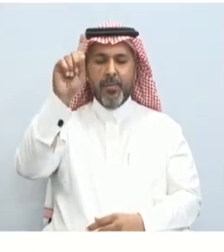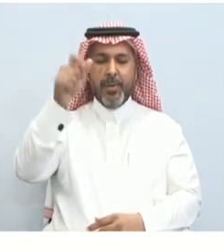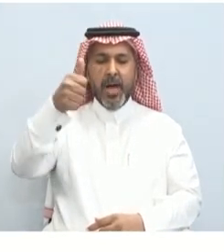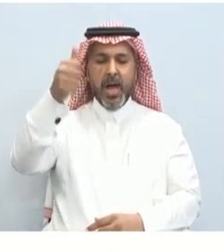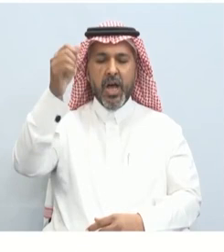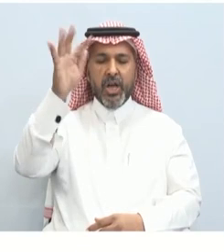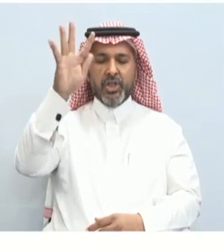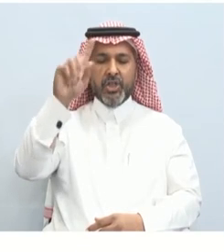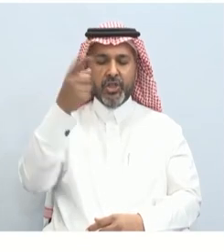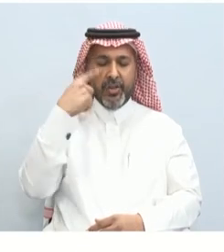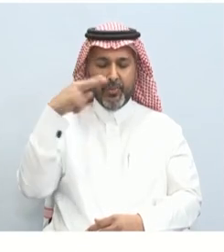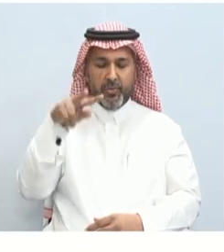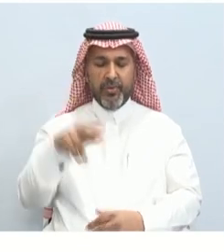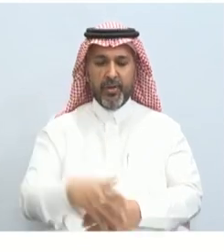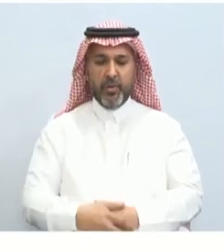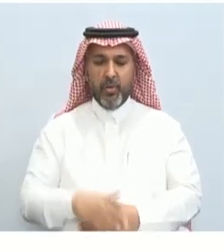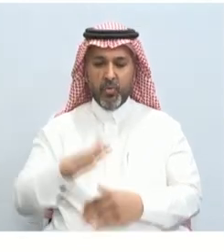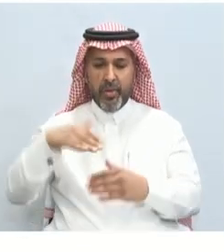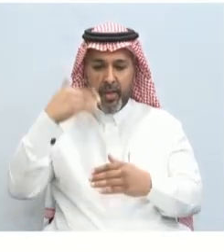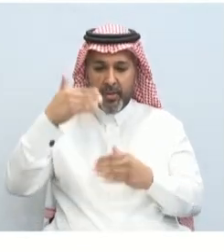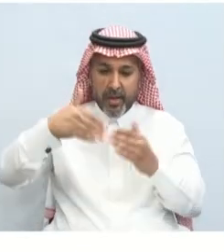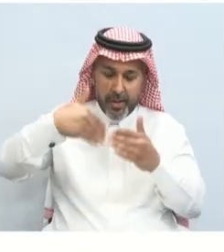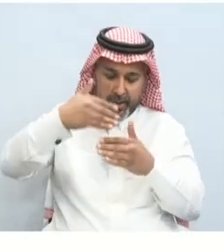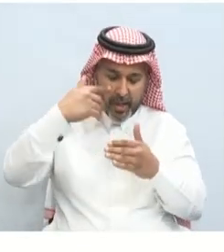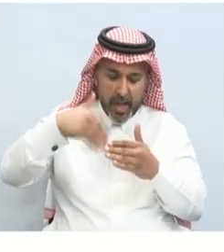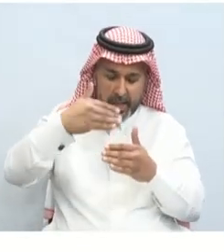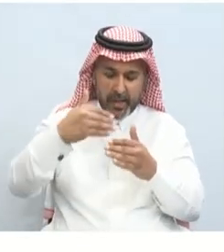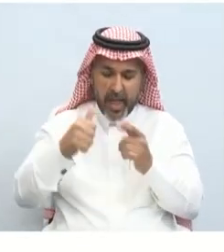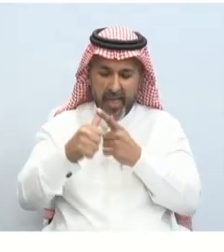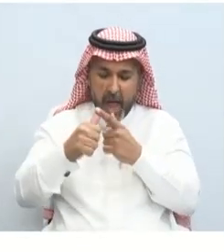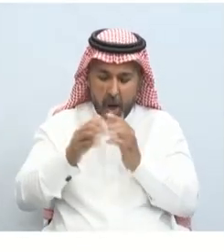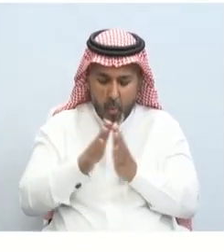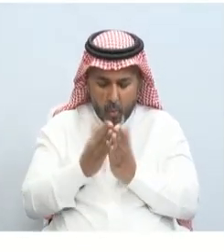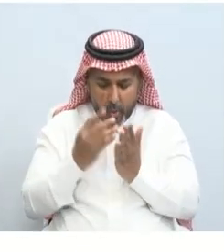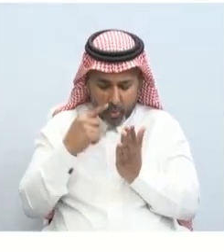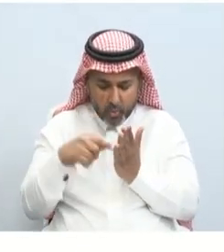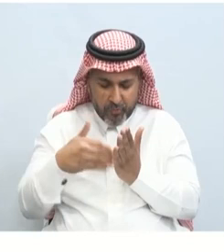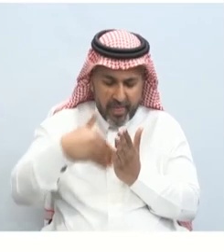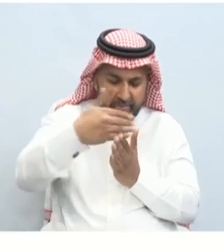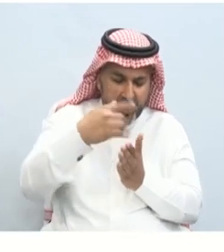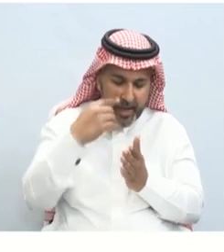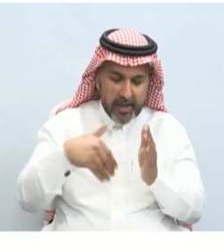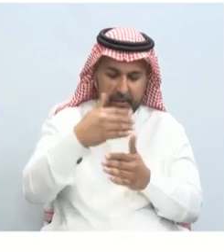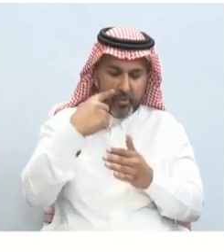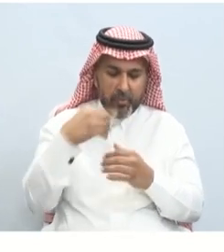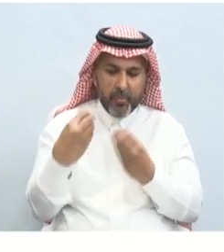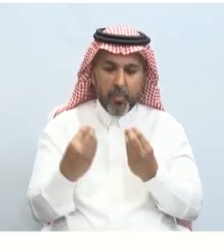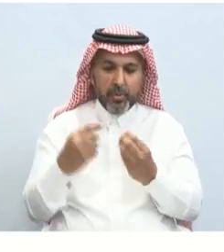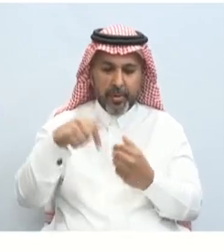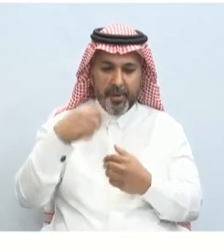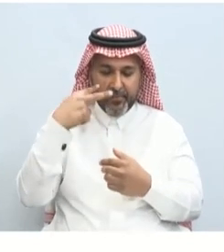ومن اهم انواعه الاستدلال عن طريق التقابل بين القضايا هذا هو الاستدلال